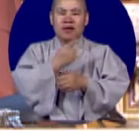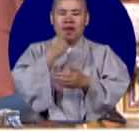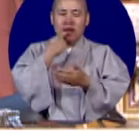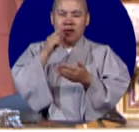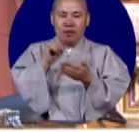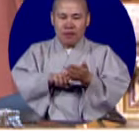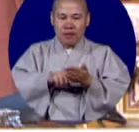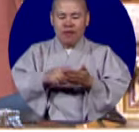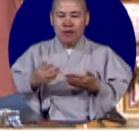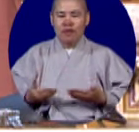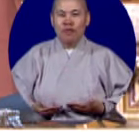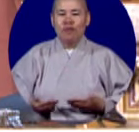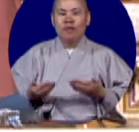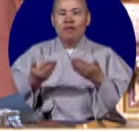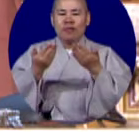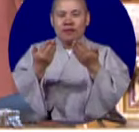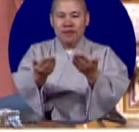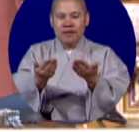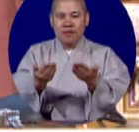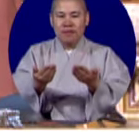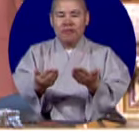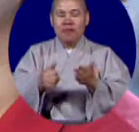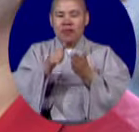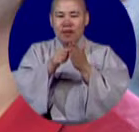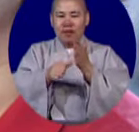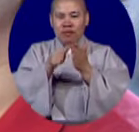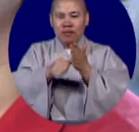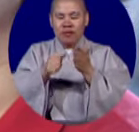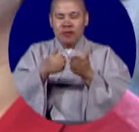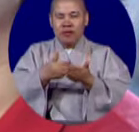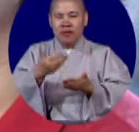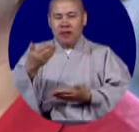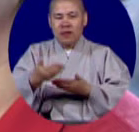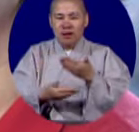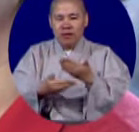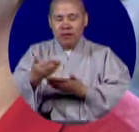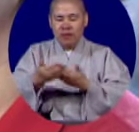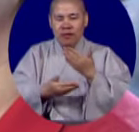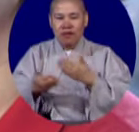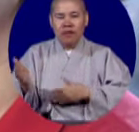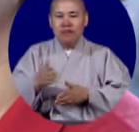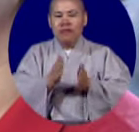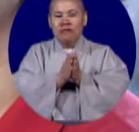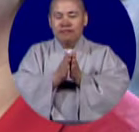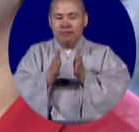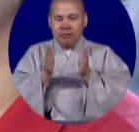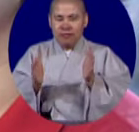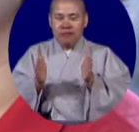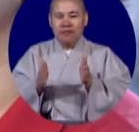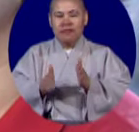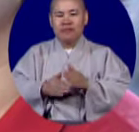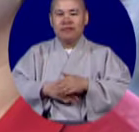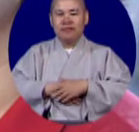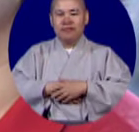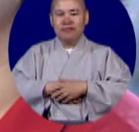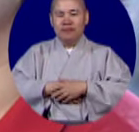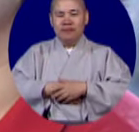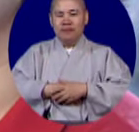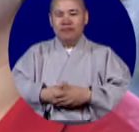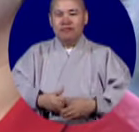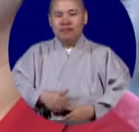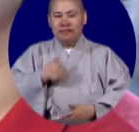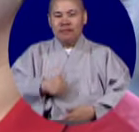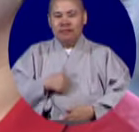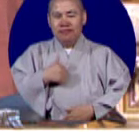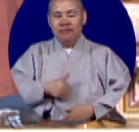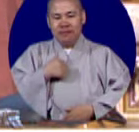수행이 보시예요. 보시는 물질을 나누는 것부터 출발하니까 그거 얼마나 좋아요. 이게 이제 뭐 화병 참는